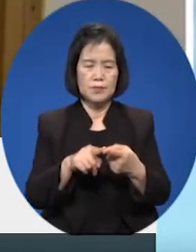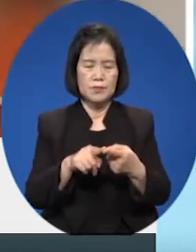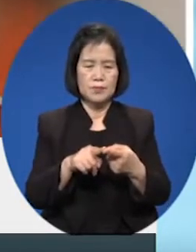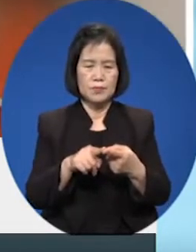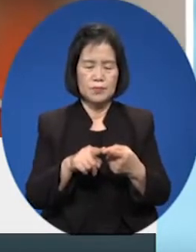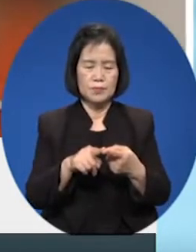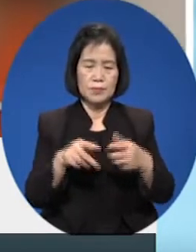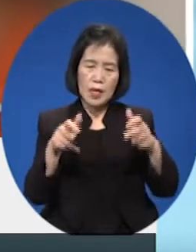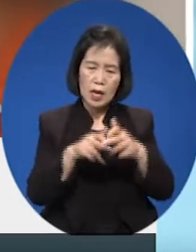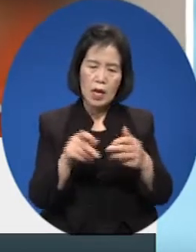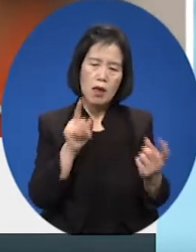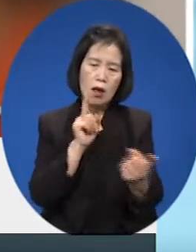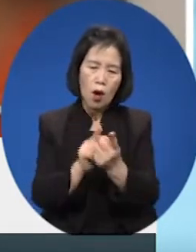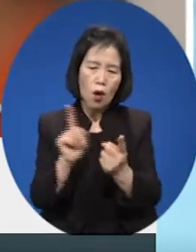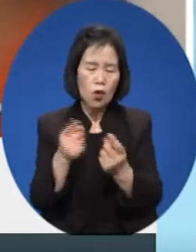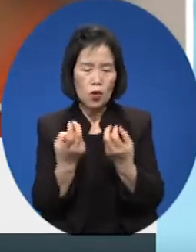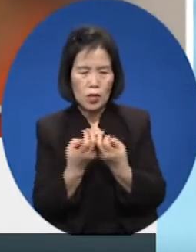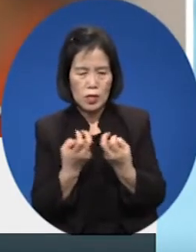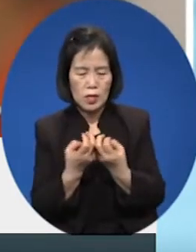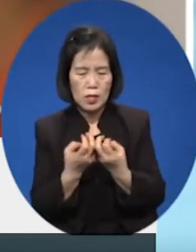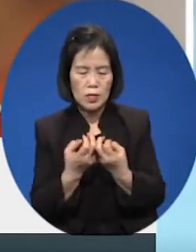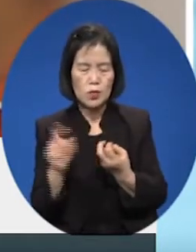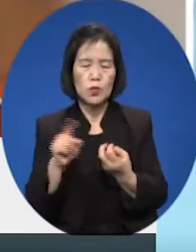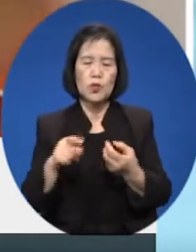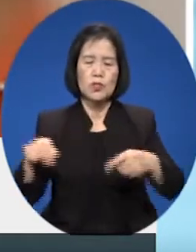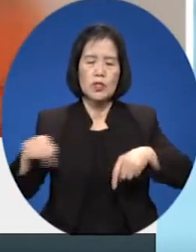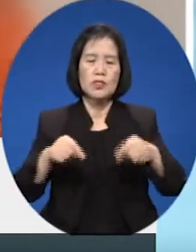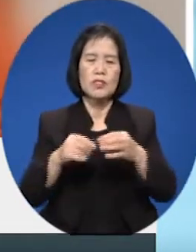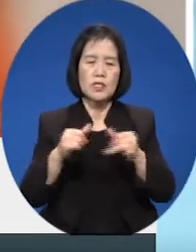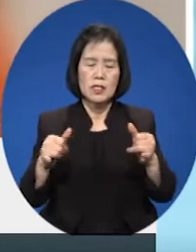대해야 될지 아니면 네. 정치인들이